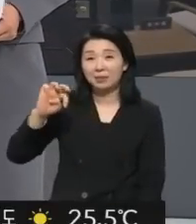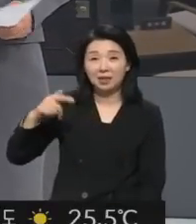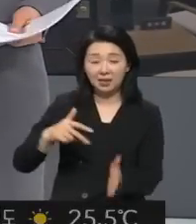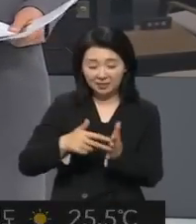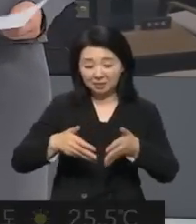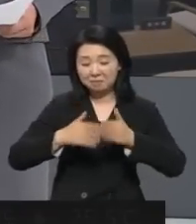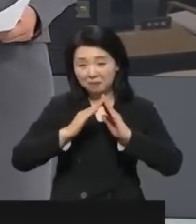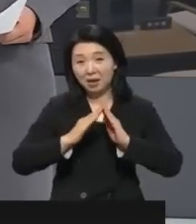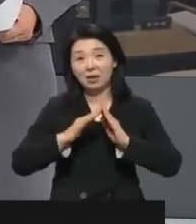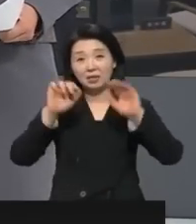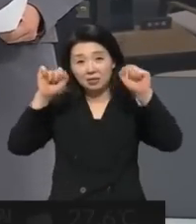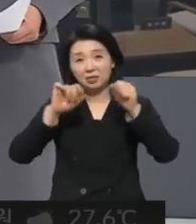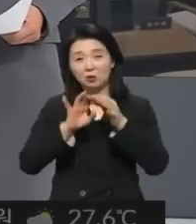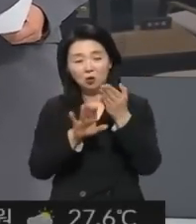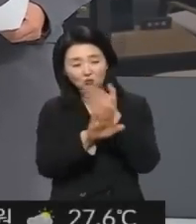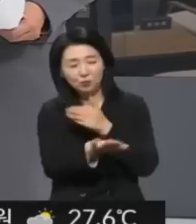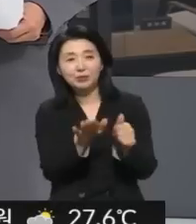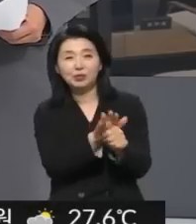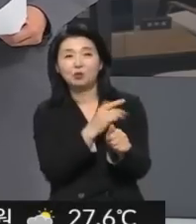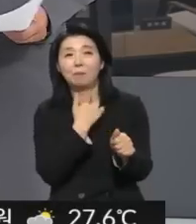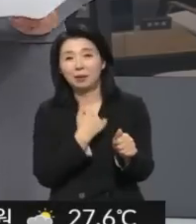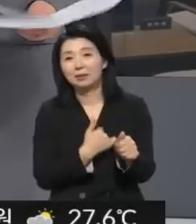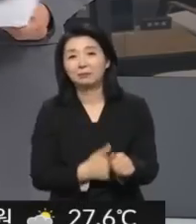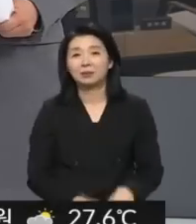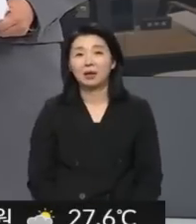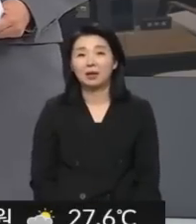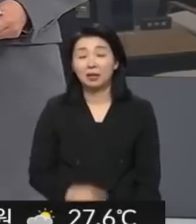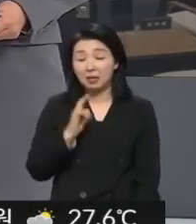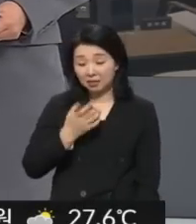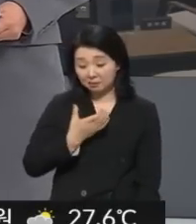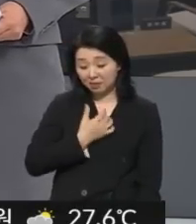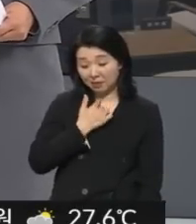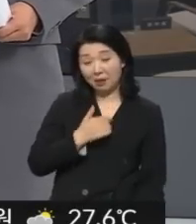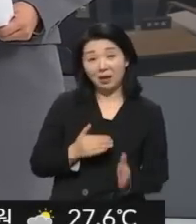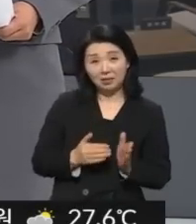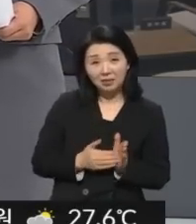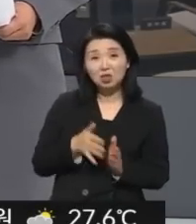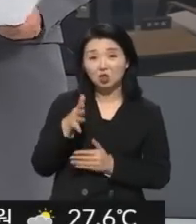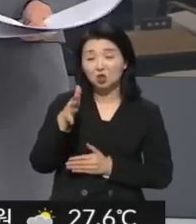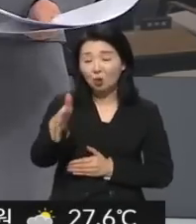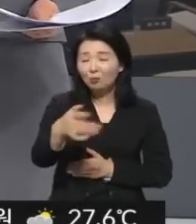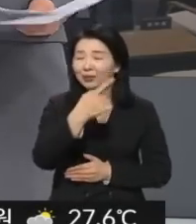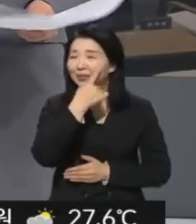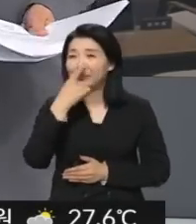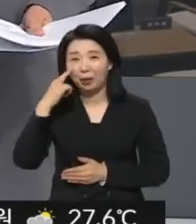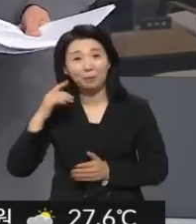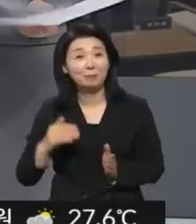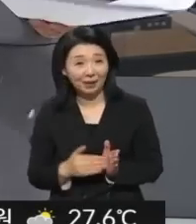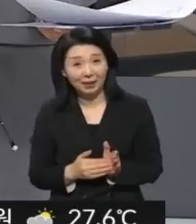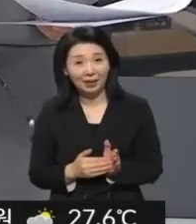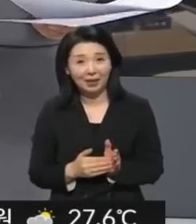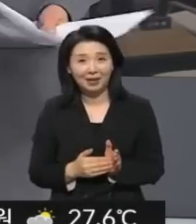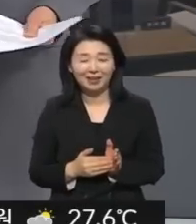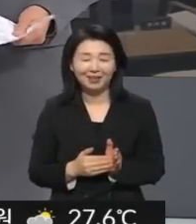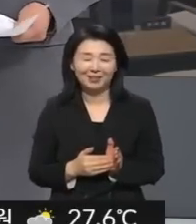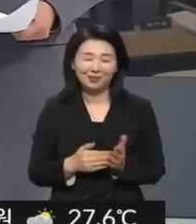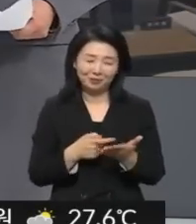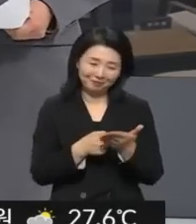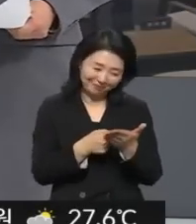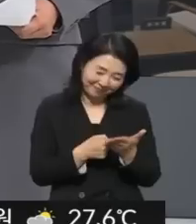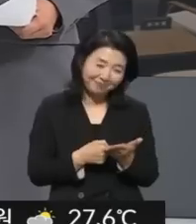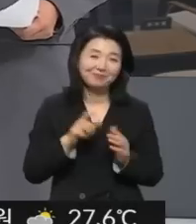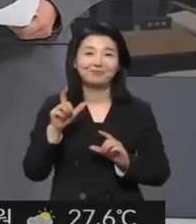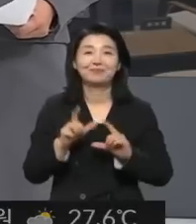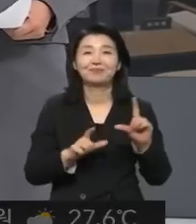설립해서 체육계 후배들을 지원해 왔습니다. 금메달리스트로서의 이 전문성은 이미 검증된 상태고 특유의 소탈한